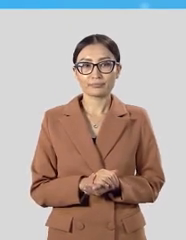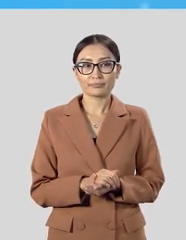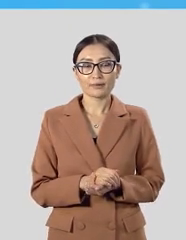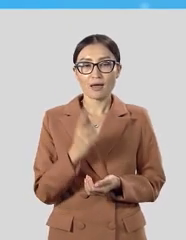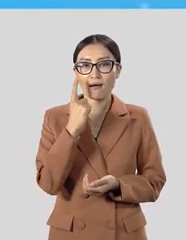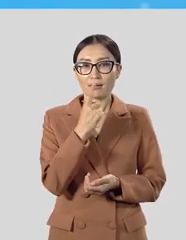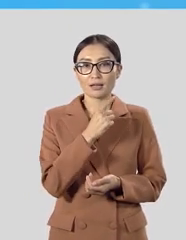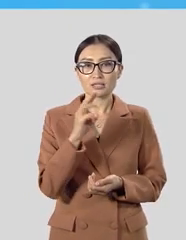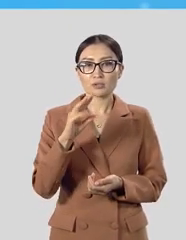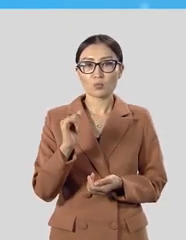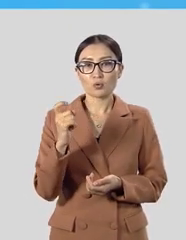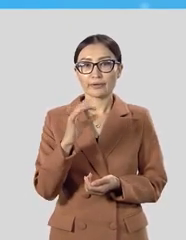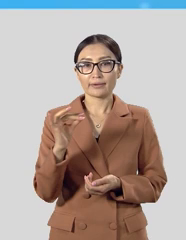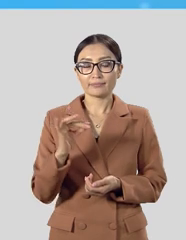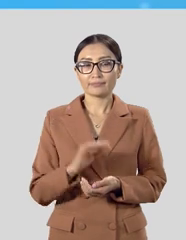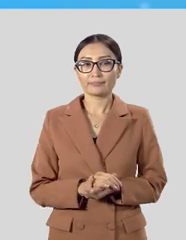Глаз мухи.